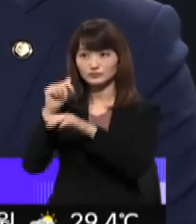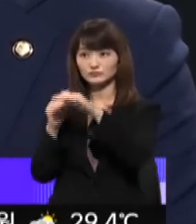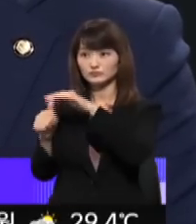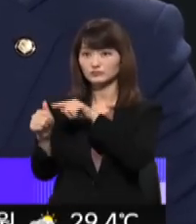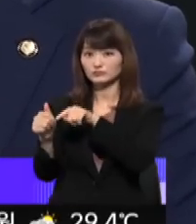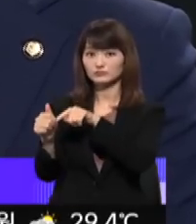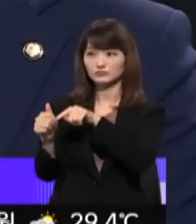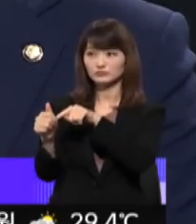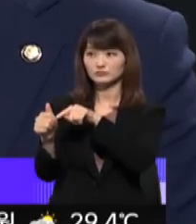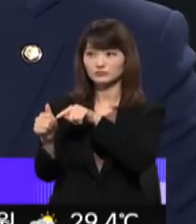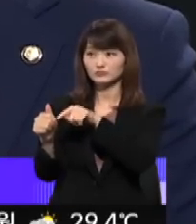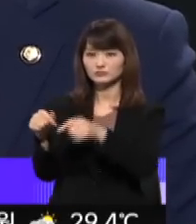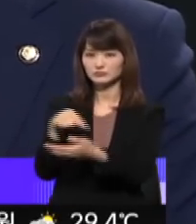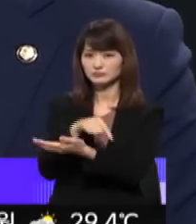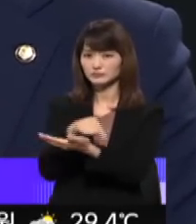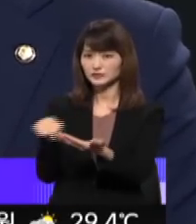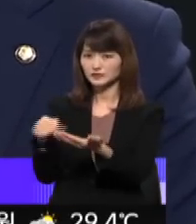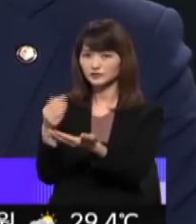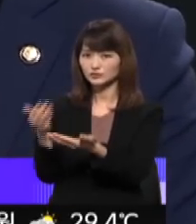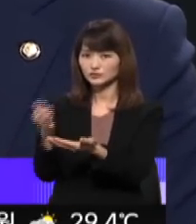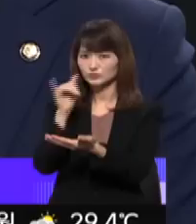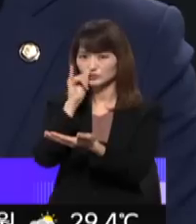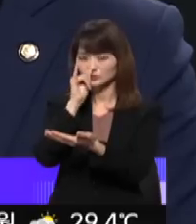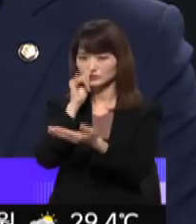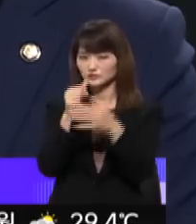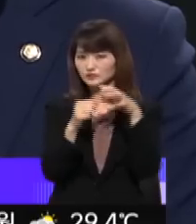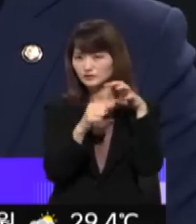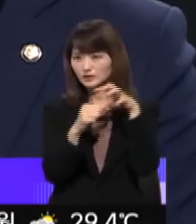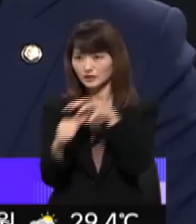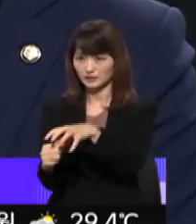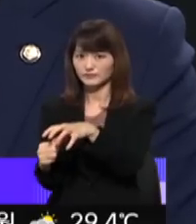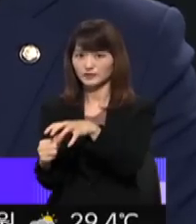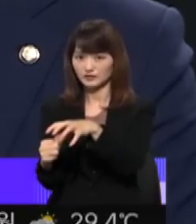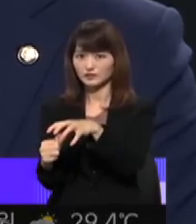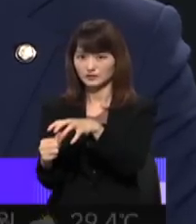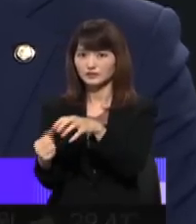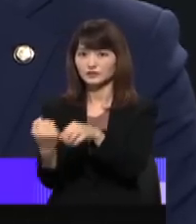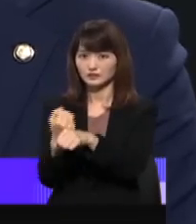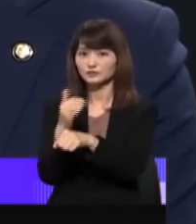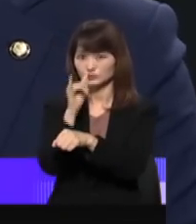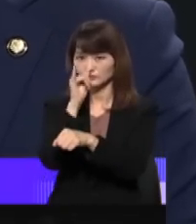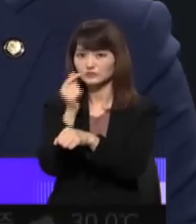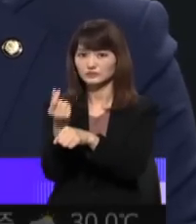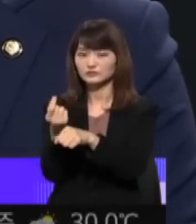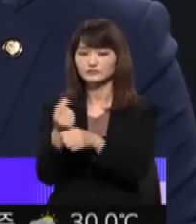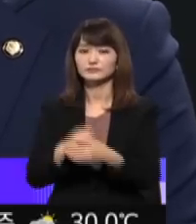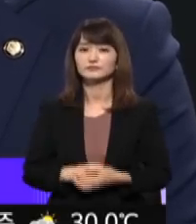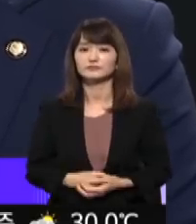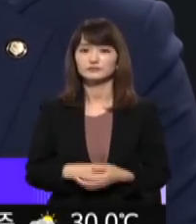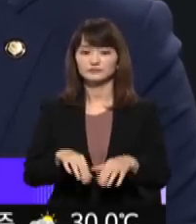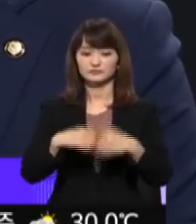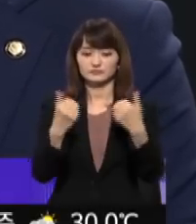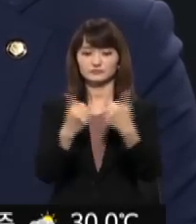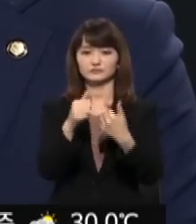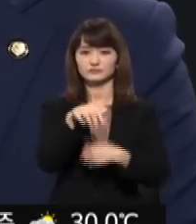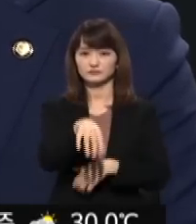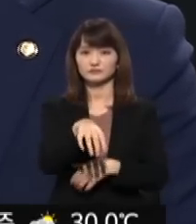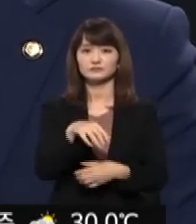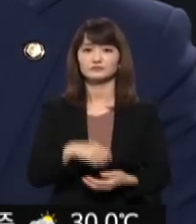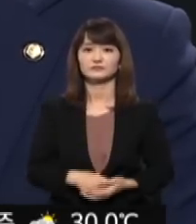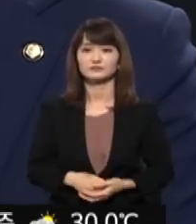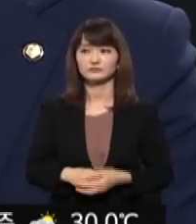대표한테 불리하게 작용할 수 있는 것들을 충분히 압박할 수 있는 여지는 주지 않았나 이렇게 보고 있는데요 사실 국회에서도 이런